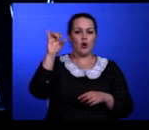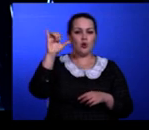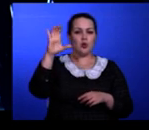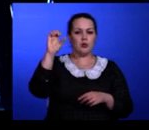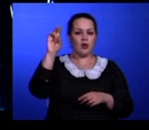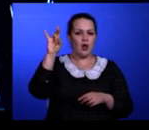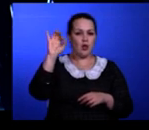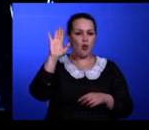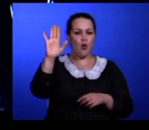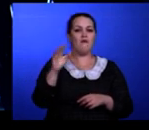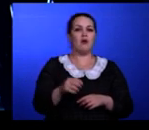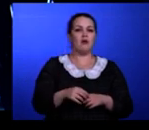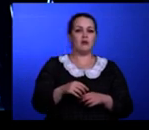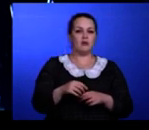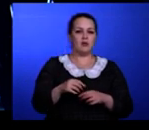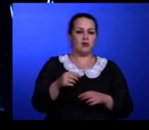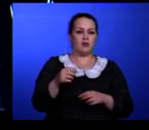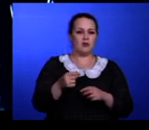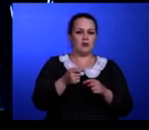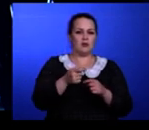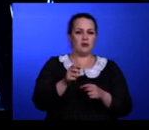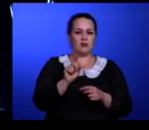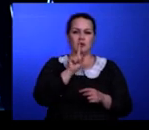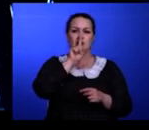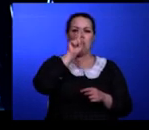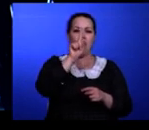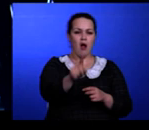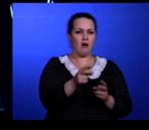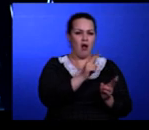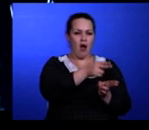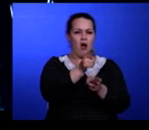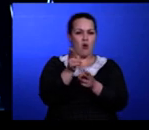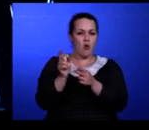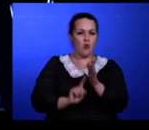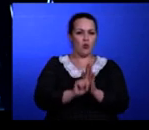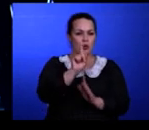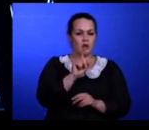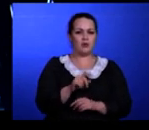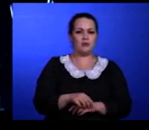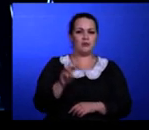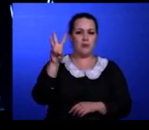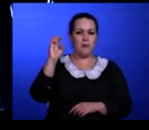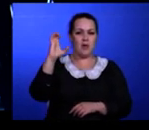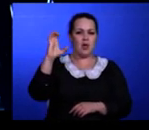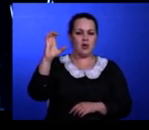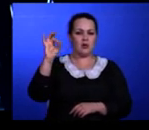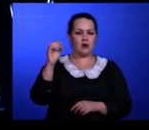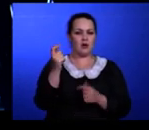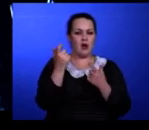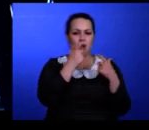наперевес из дальней дистанции открыл огонь мессеры отвернули